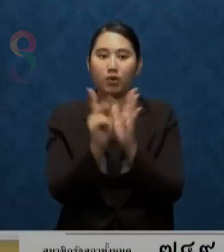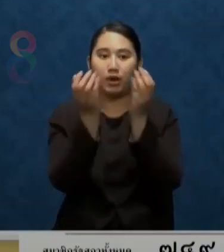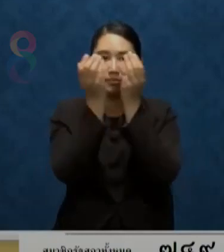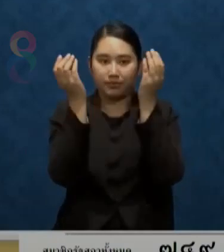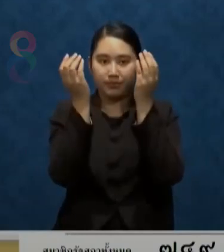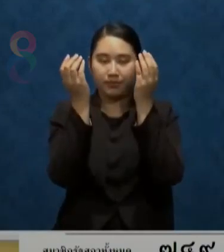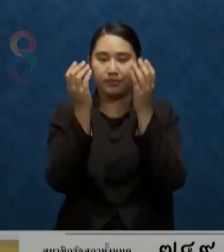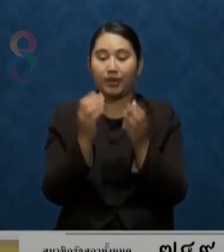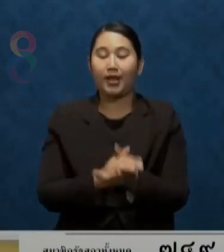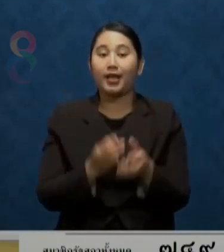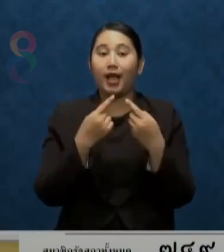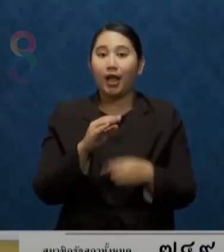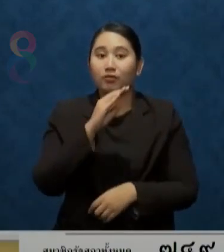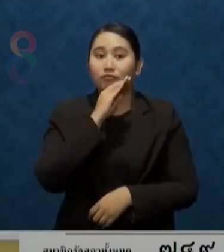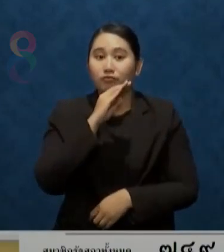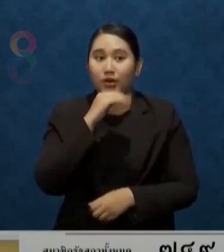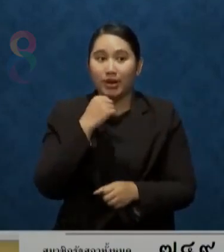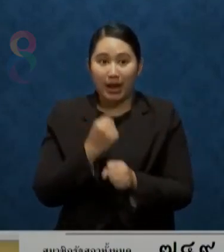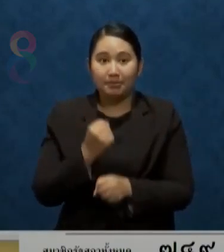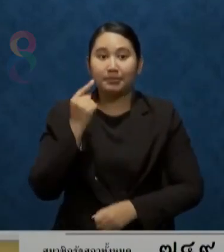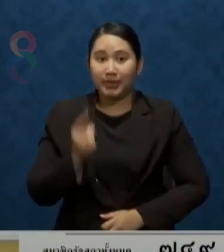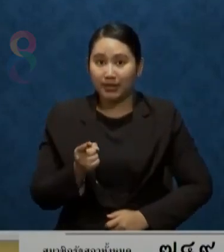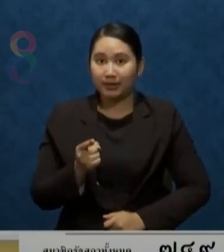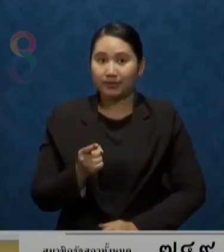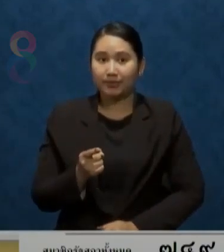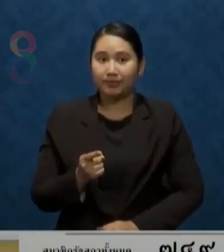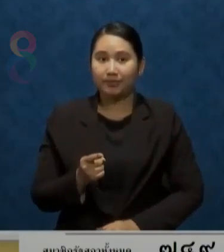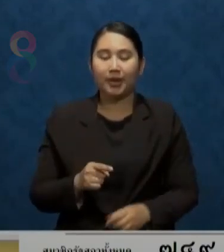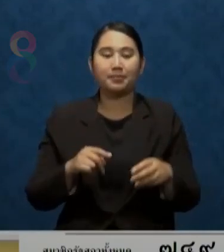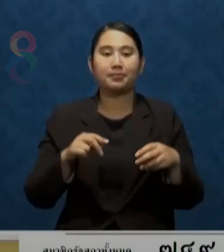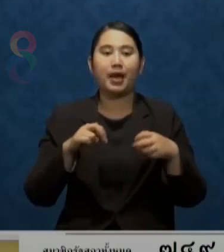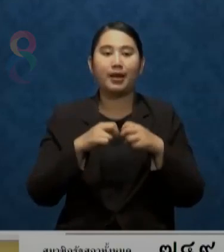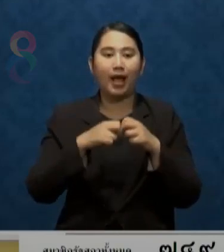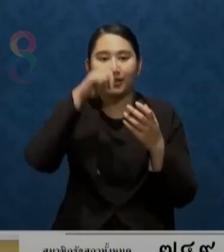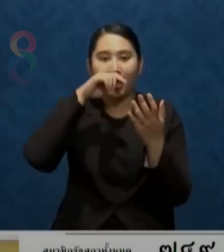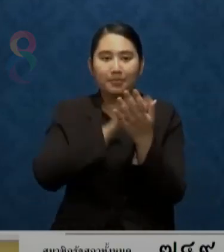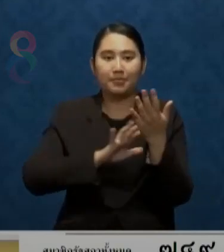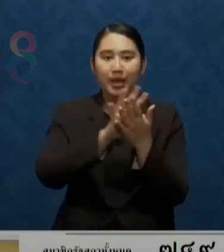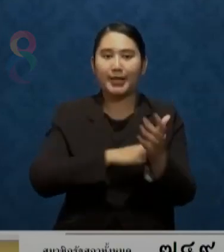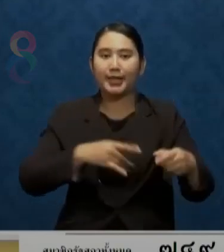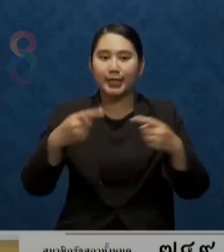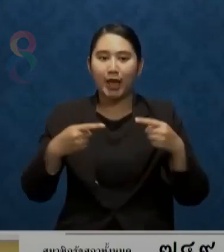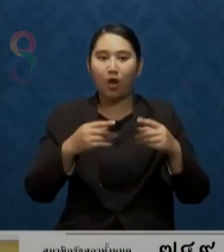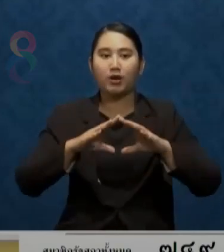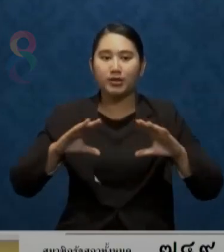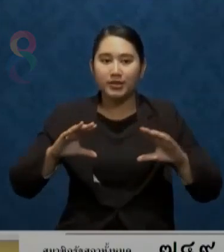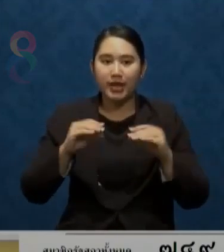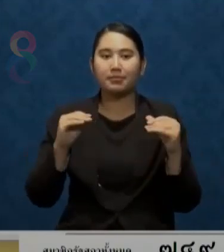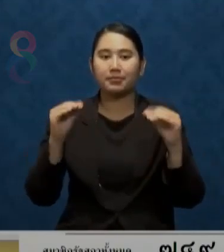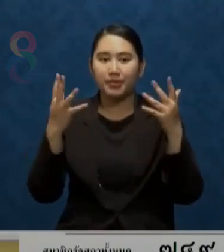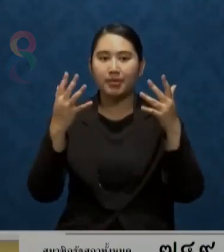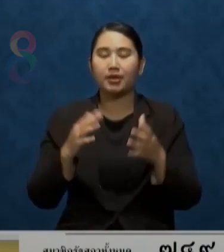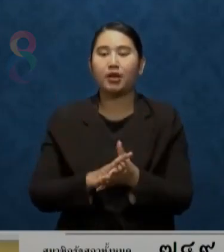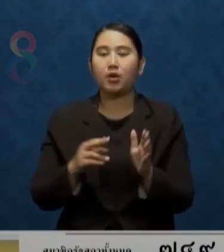ญแต่ถ้าหากว่าสิ่งเหล่านี้เกิดขึ้นบ้านเมืองไม่สงบเรียบร้อยไม่ใช่ใครอื่นครับ